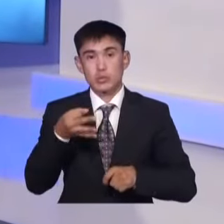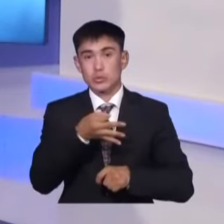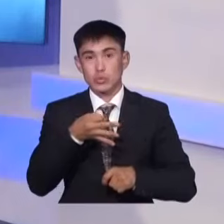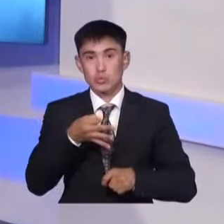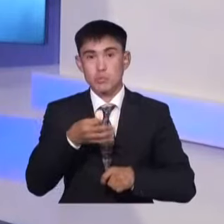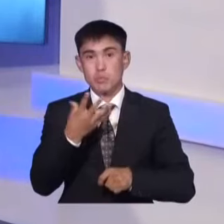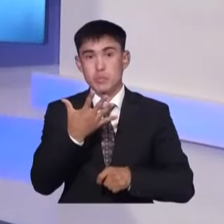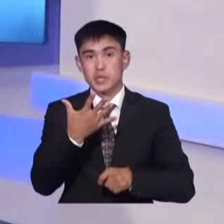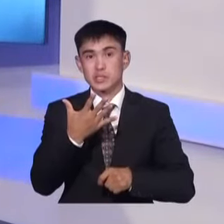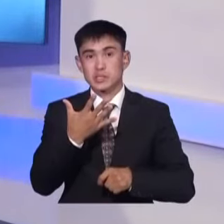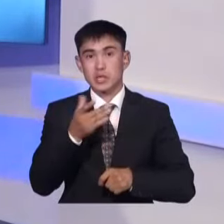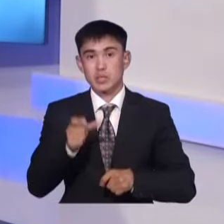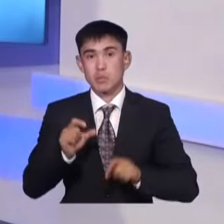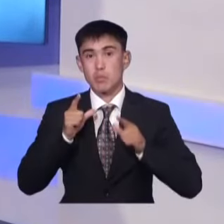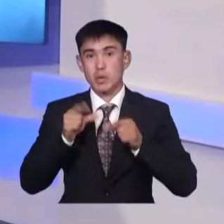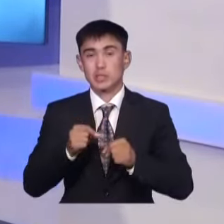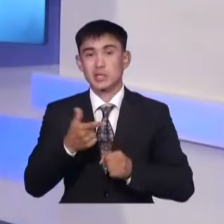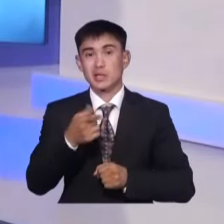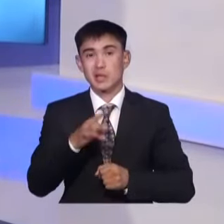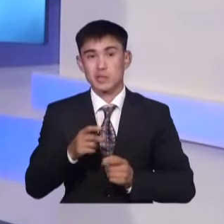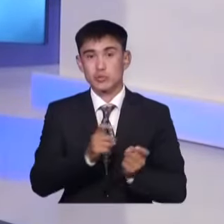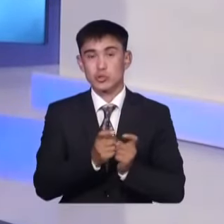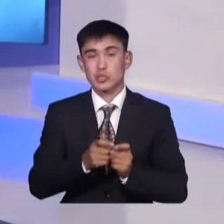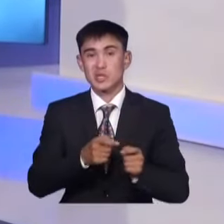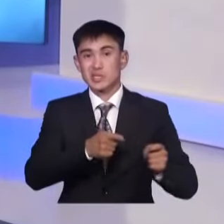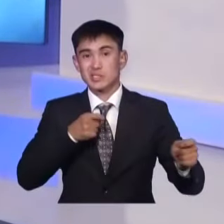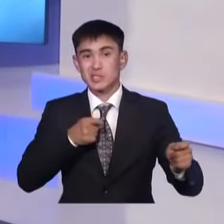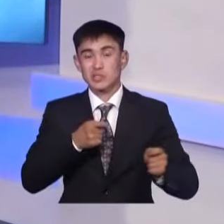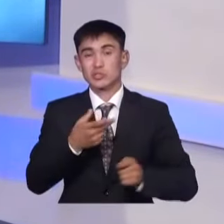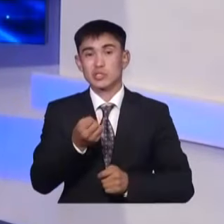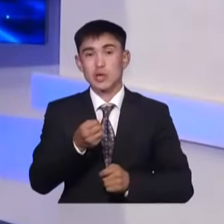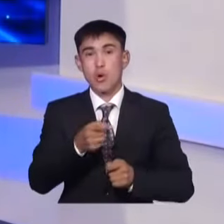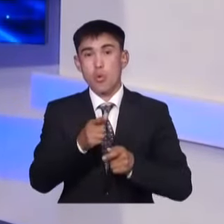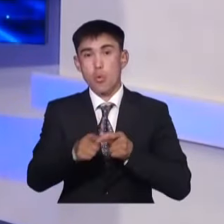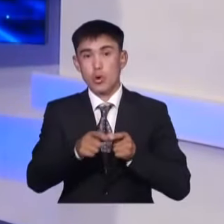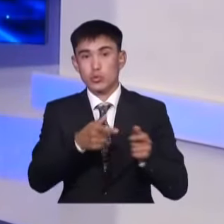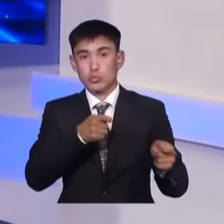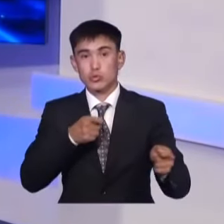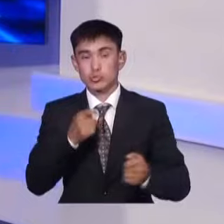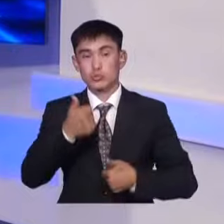спортшы барады. Олар грек-рим күресі, стенд ату және оқ ату бойынша бақсын асады.